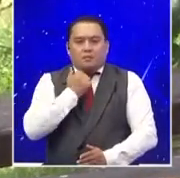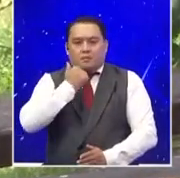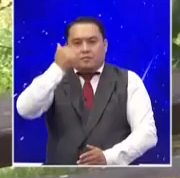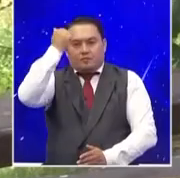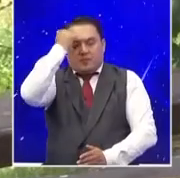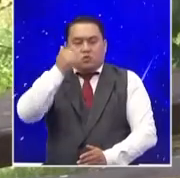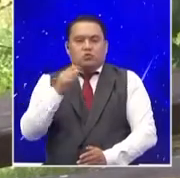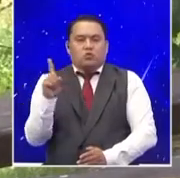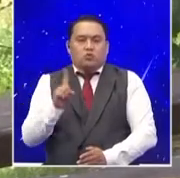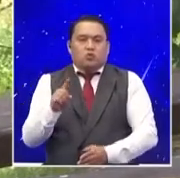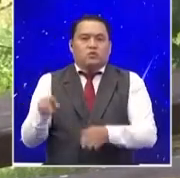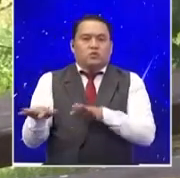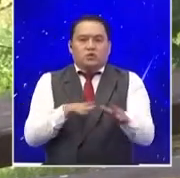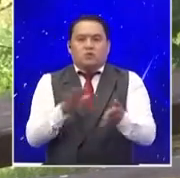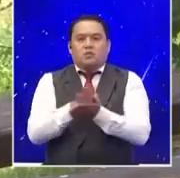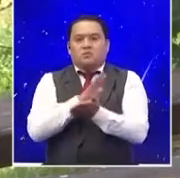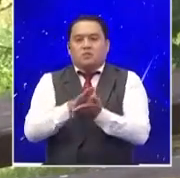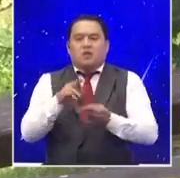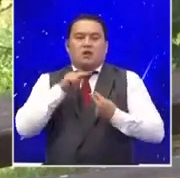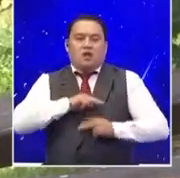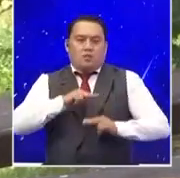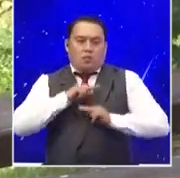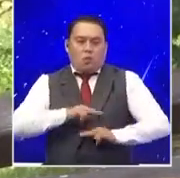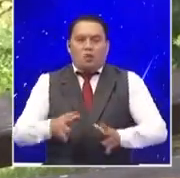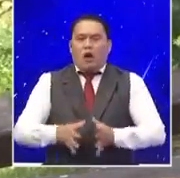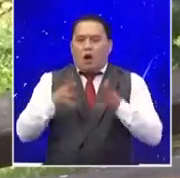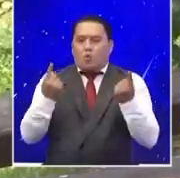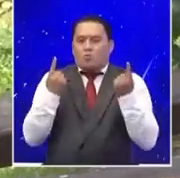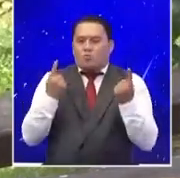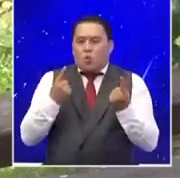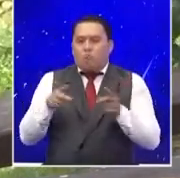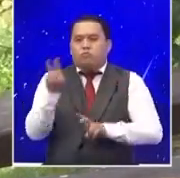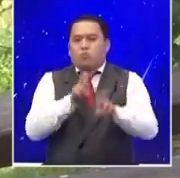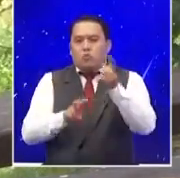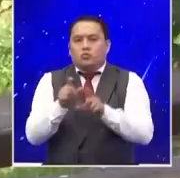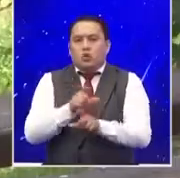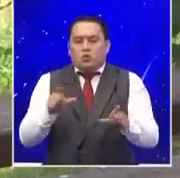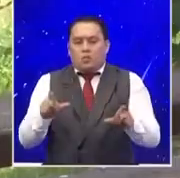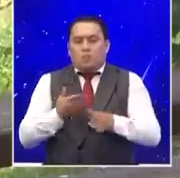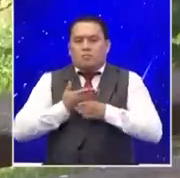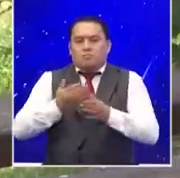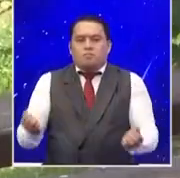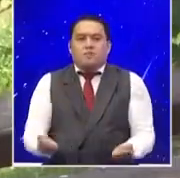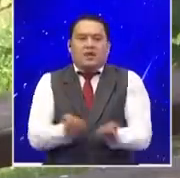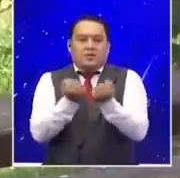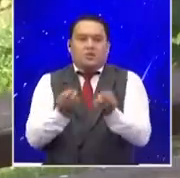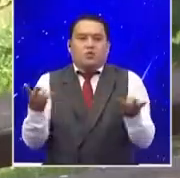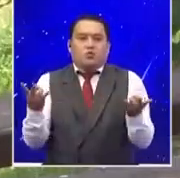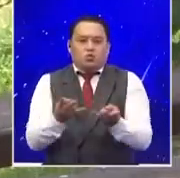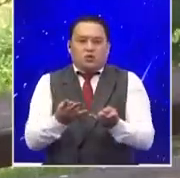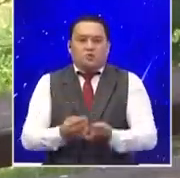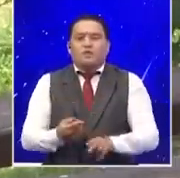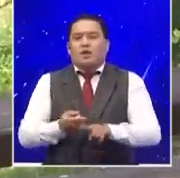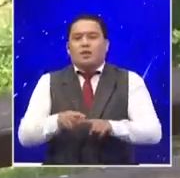их безвозмездную деятельность. По сути, они проводят огромную работу и в поиске людей, и в оказании поддержки